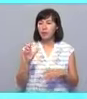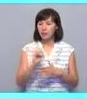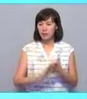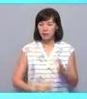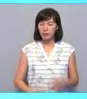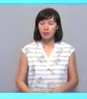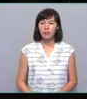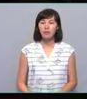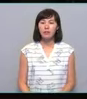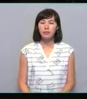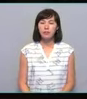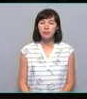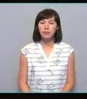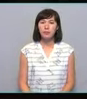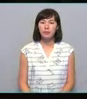өтті.